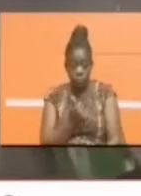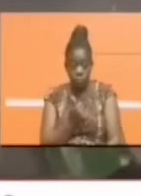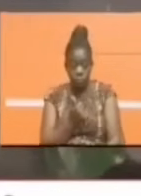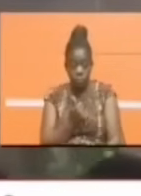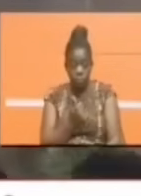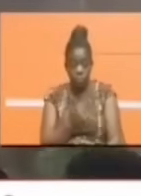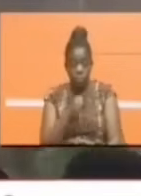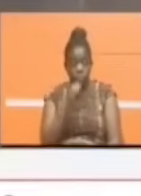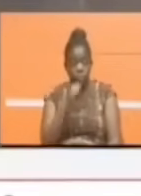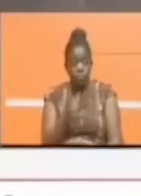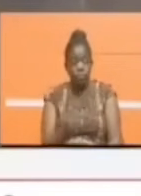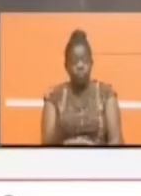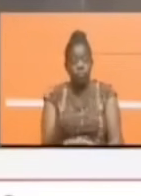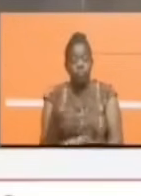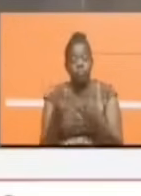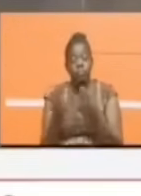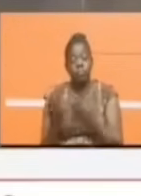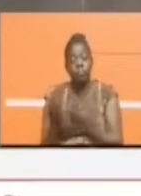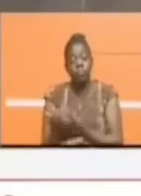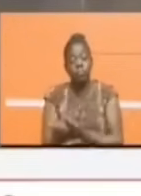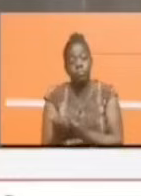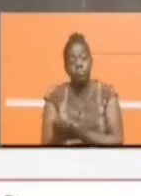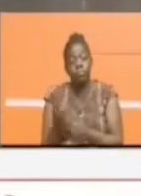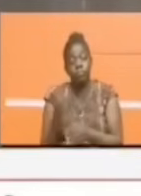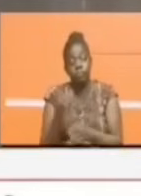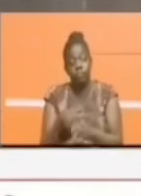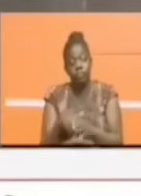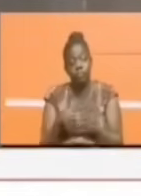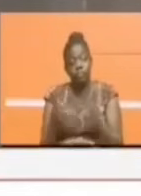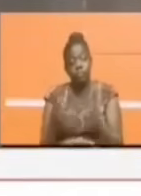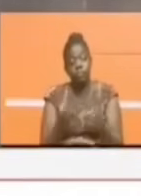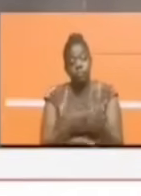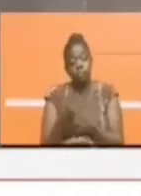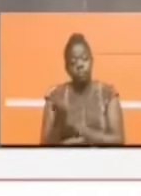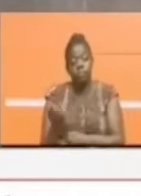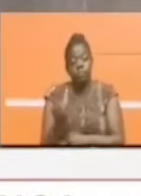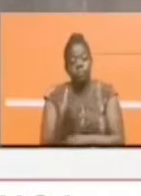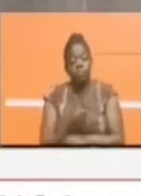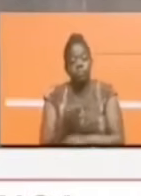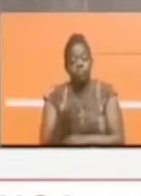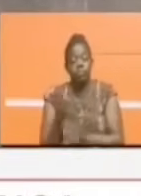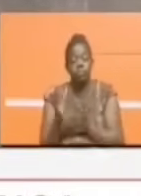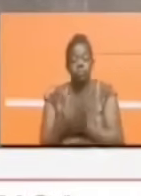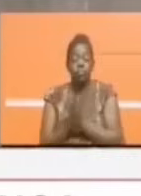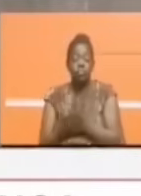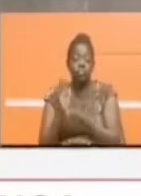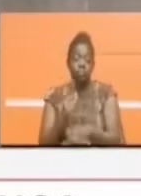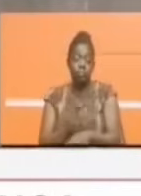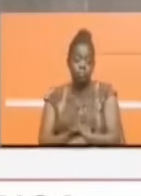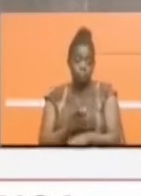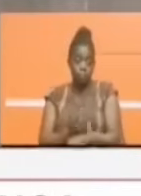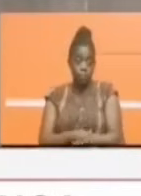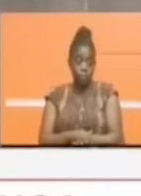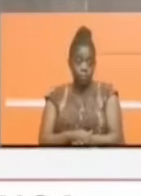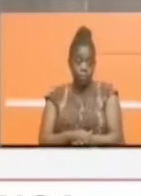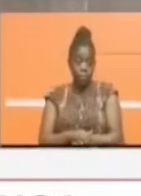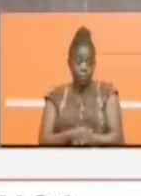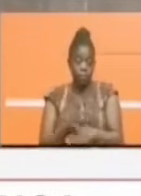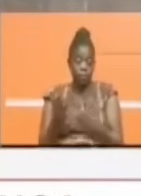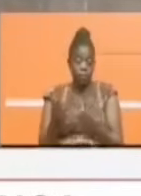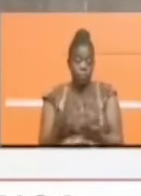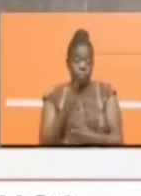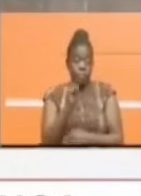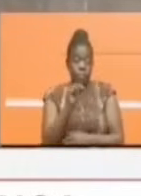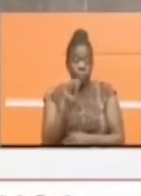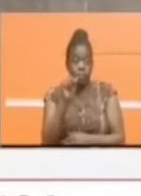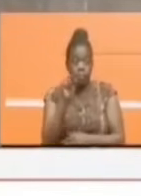we did not take off very well as expected in the Kampala, Wakiso and Mukono. The enumerators